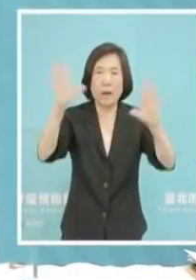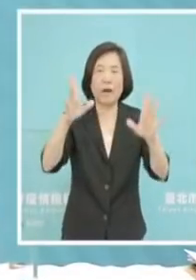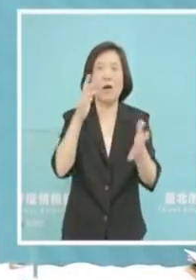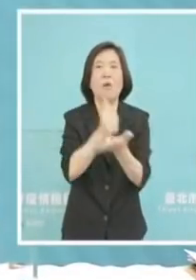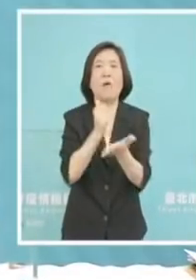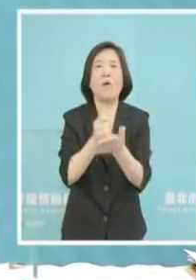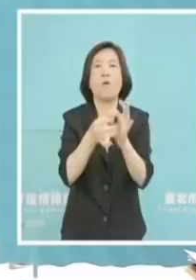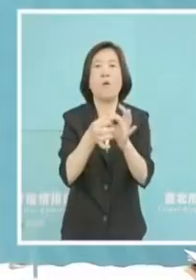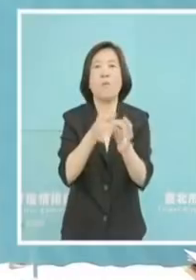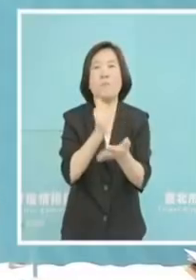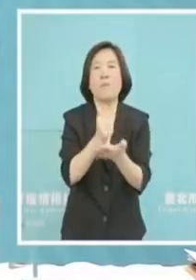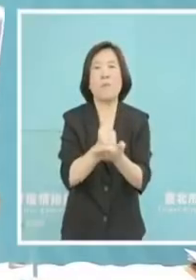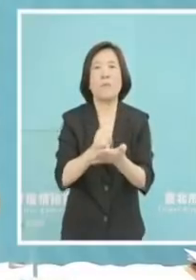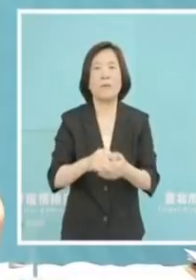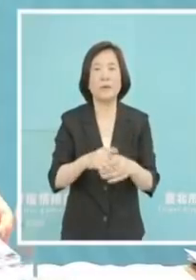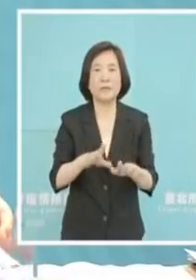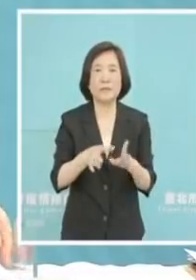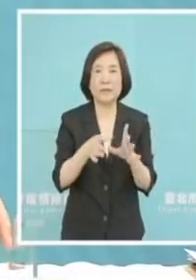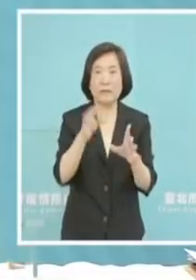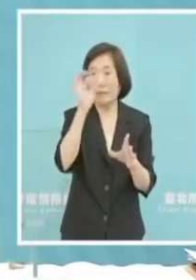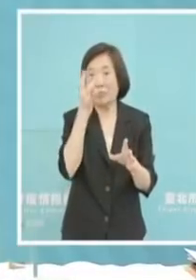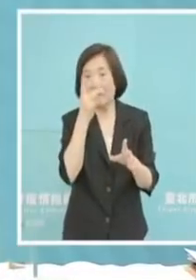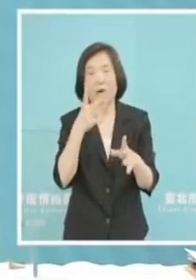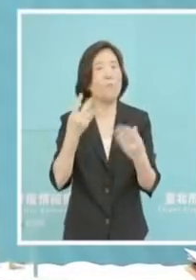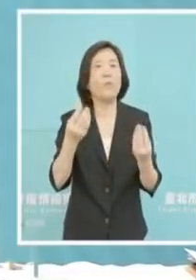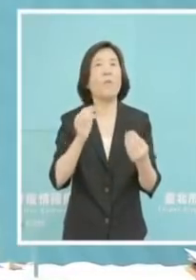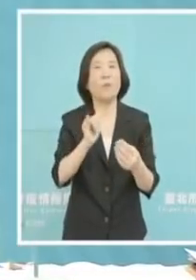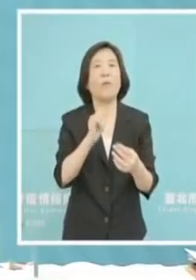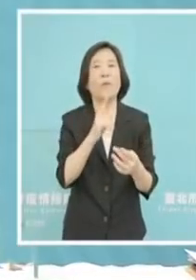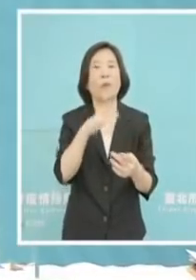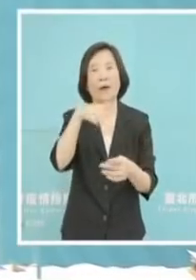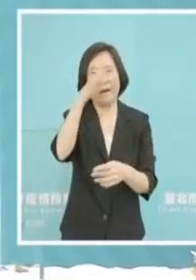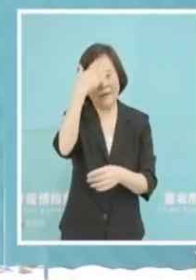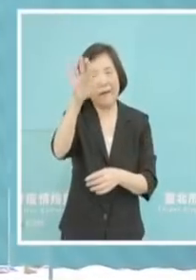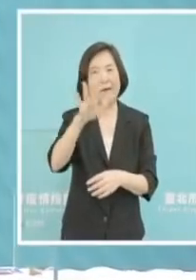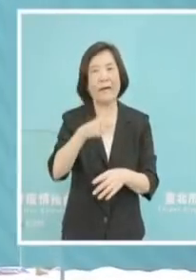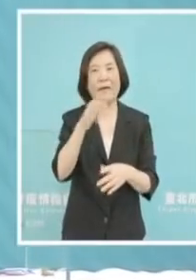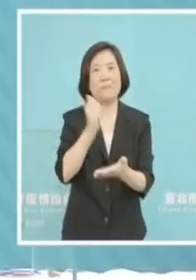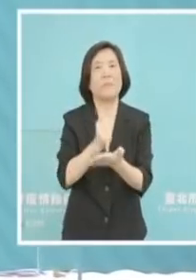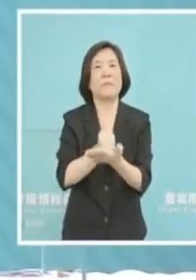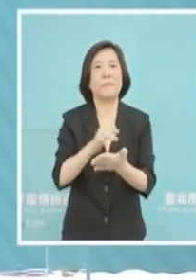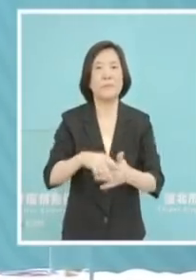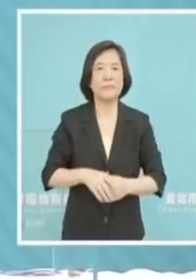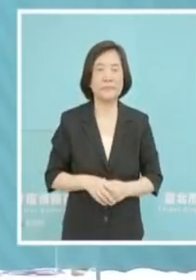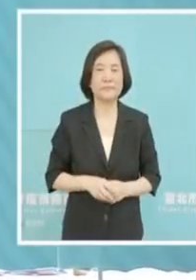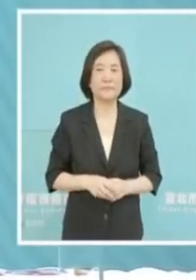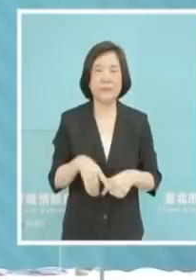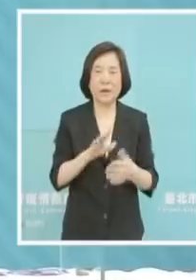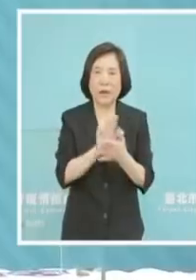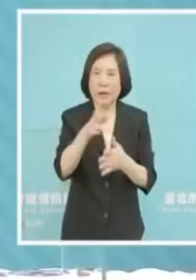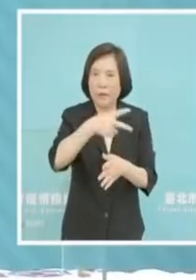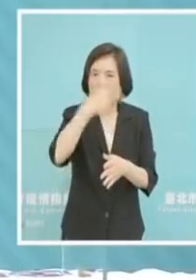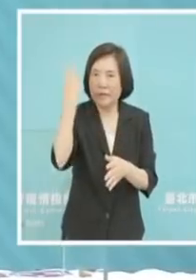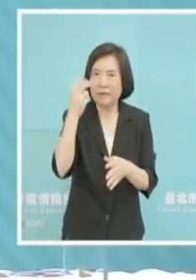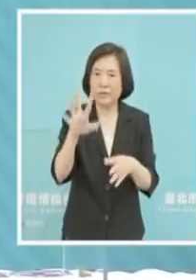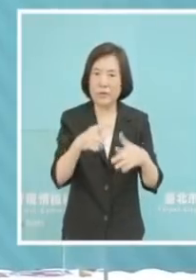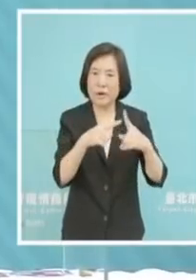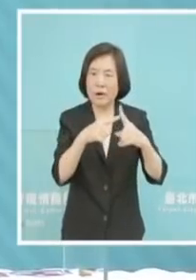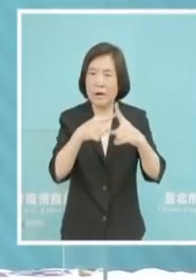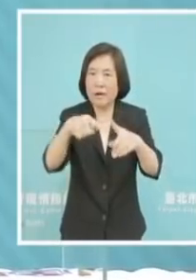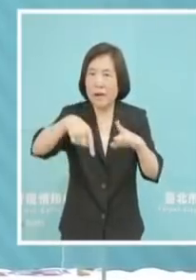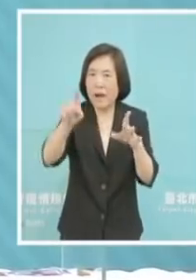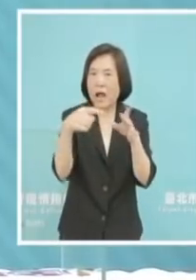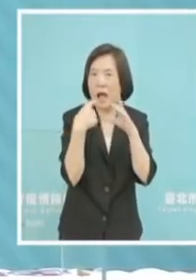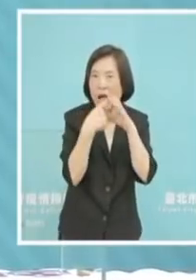增大。像法国也一直在增加那个施打率了，像我女儿他们都已经打完第一针了。不过再强